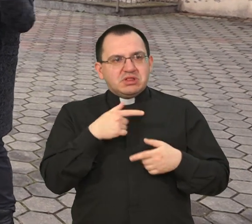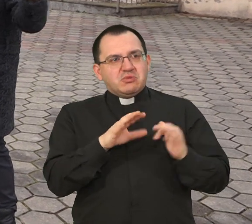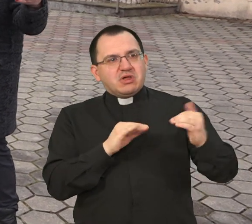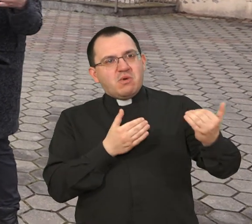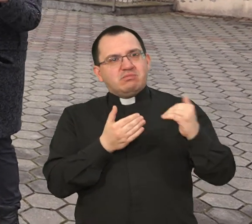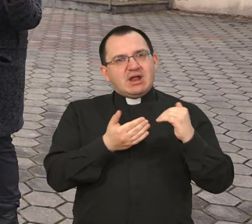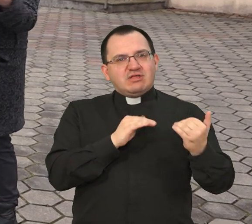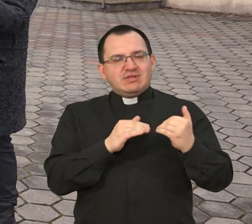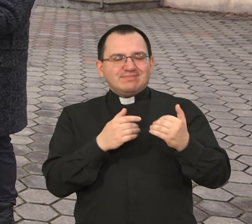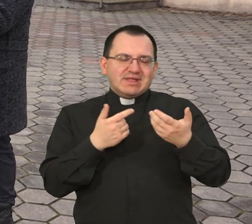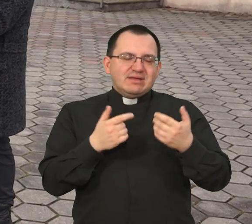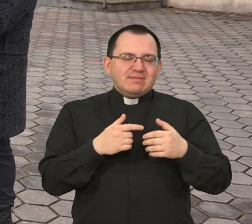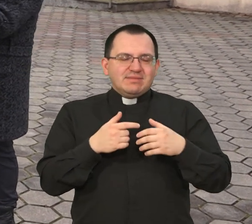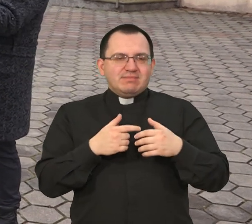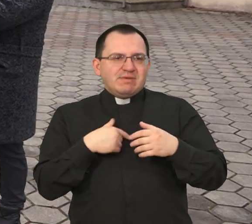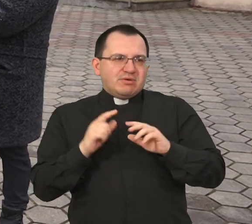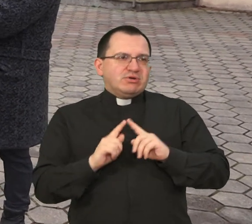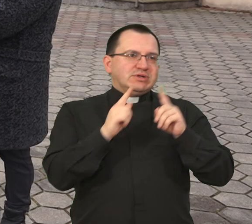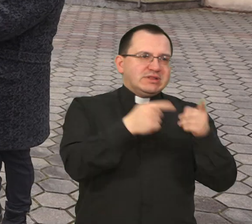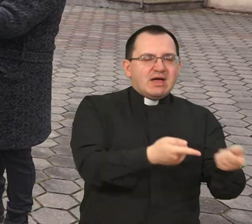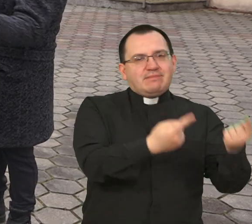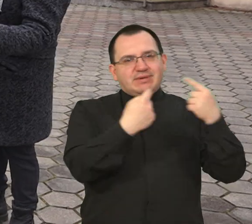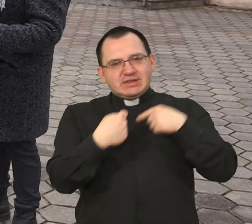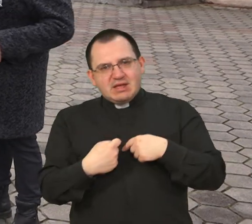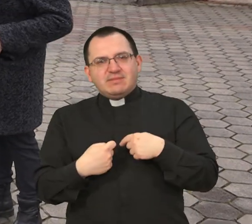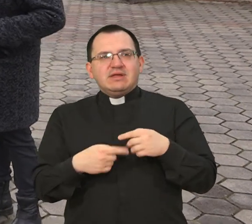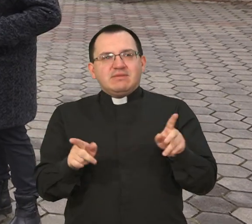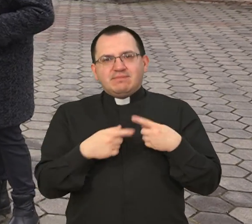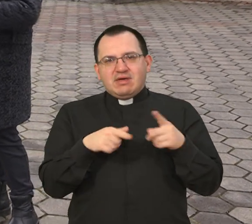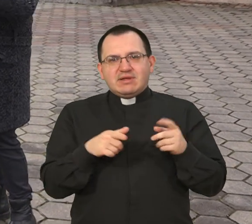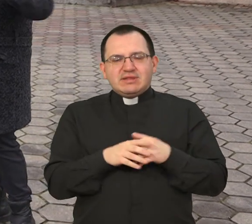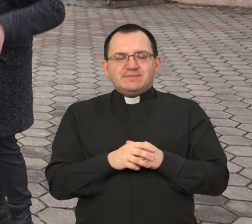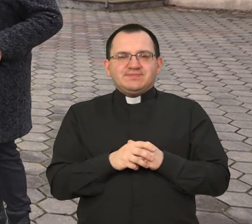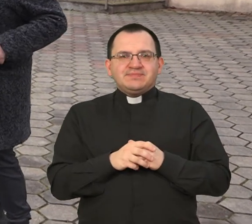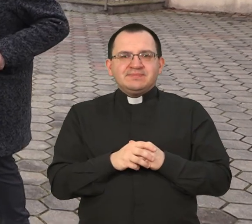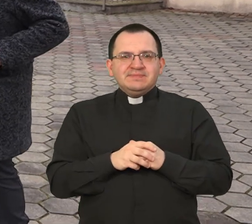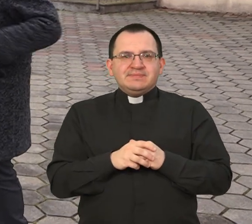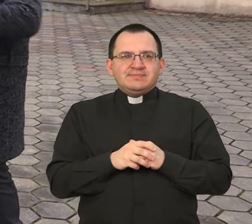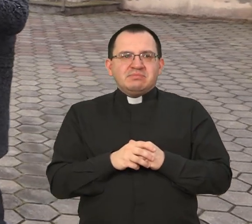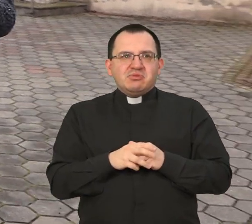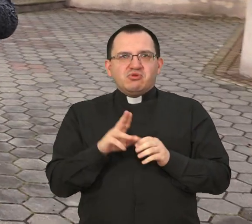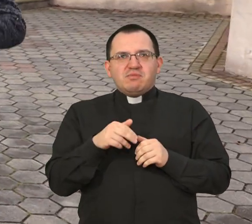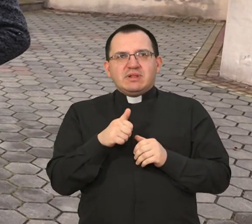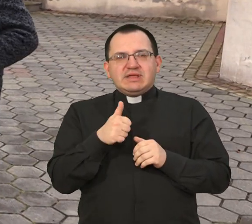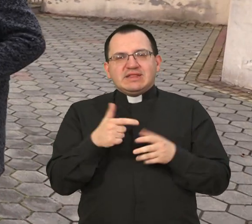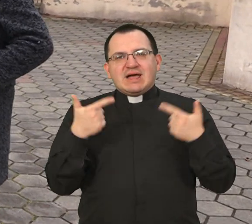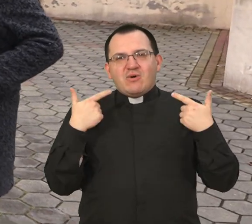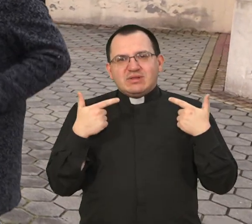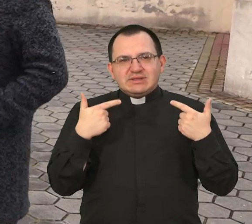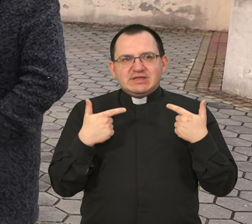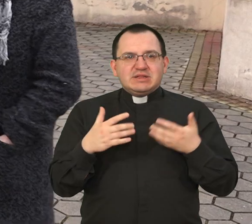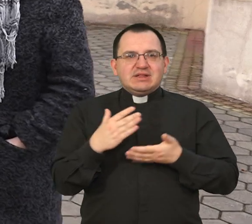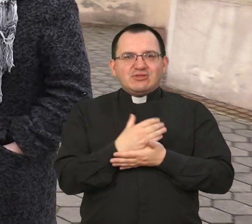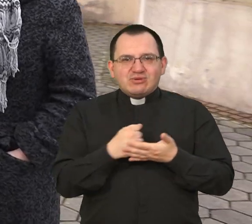razmjenu. Ne, nije to razmjena, ali oni su došli k nama pjevati, mi smo bili tam, to smo imali jedan od izleta pa smo onda